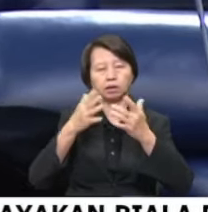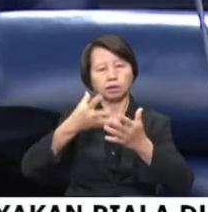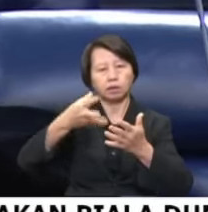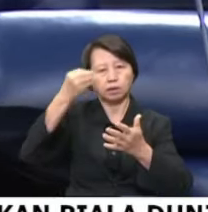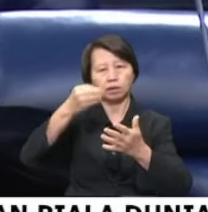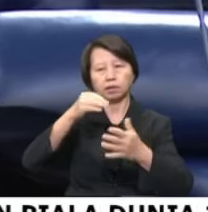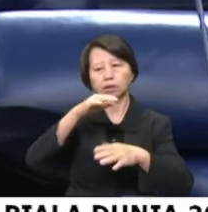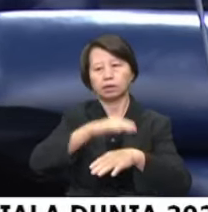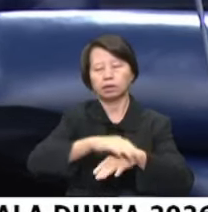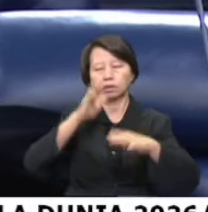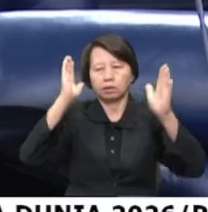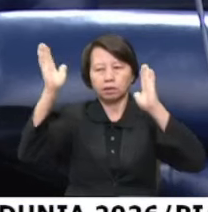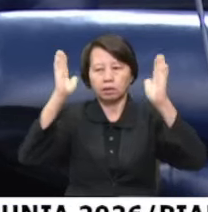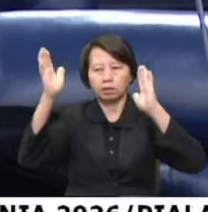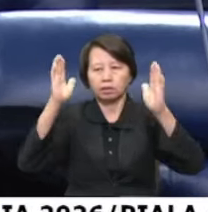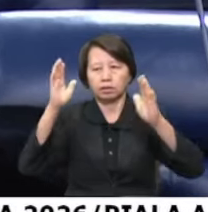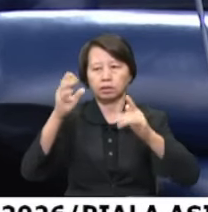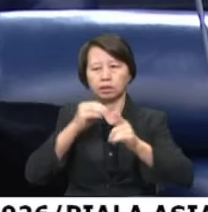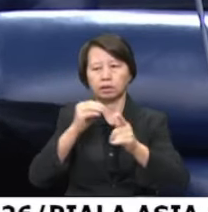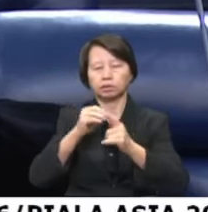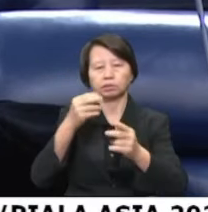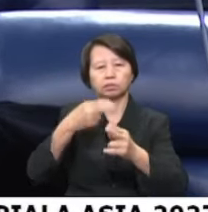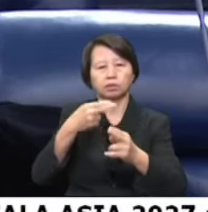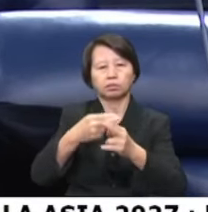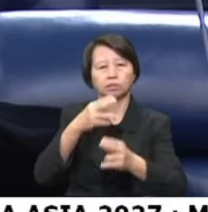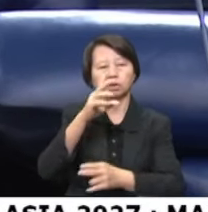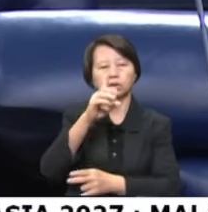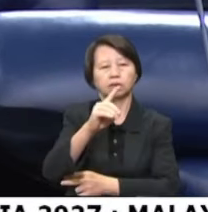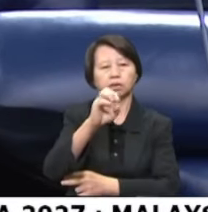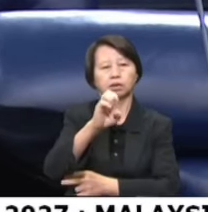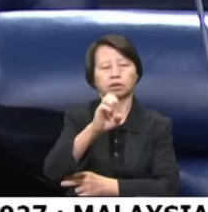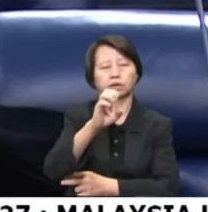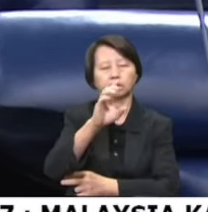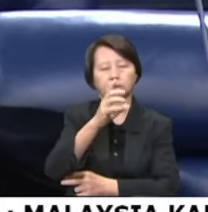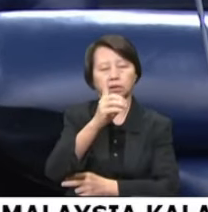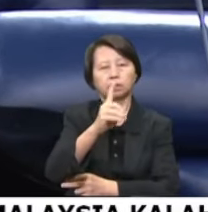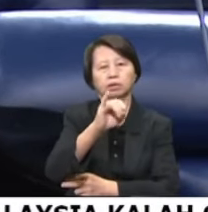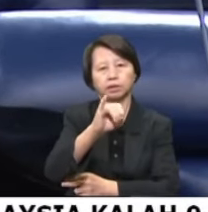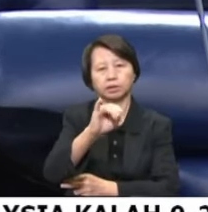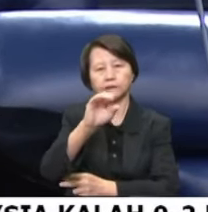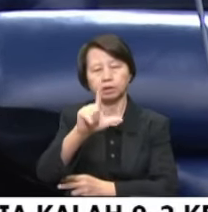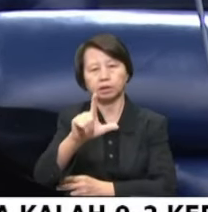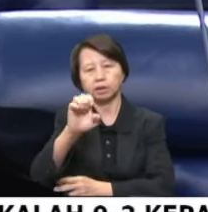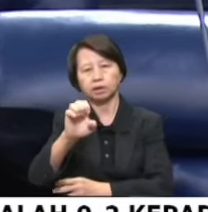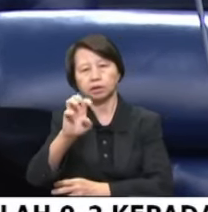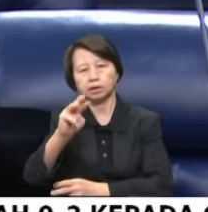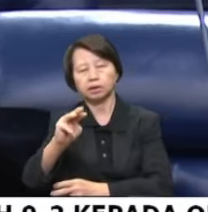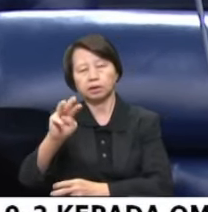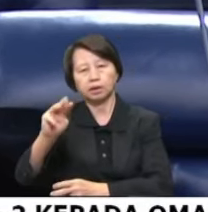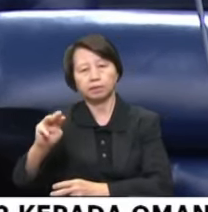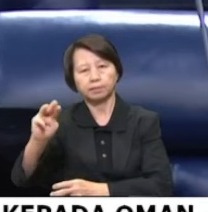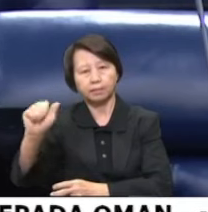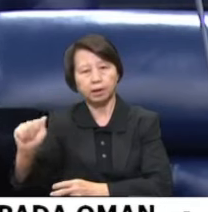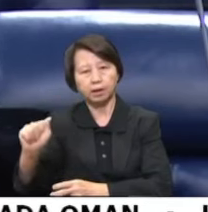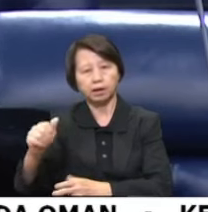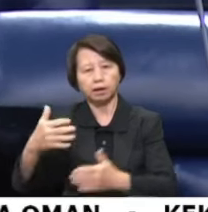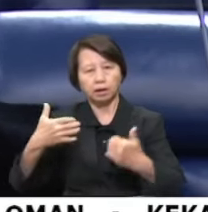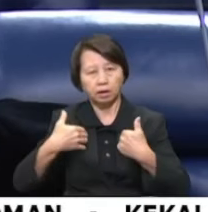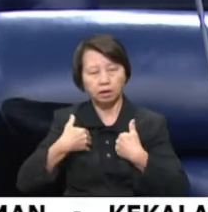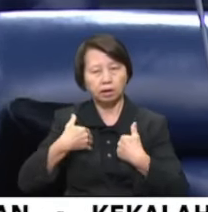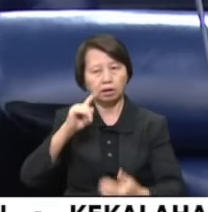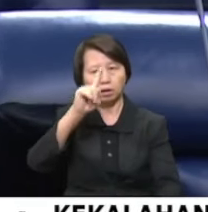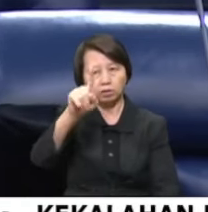Initiative Malaysia ataupun DELIMA. Soalan tambahan saya, adakah kementerian pernah